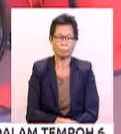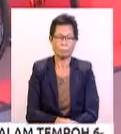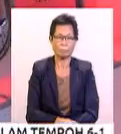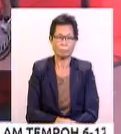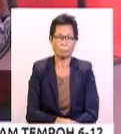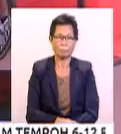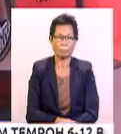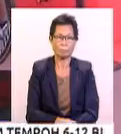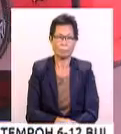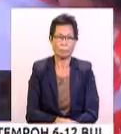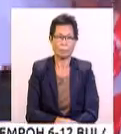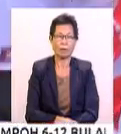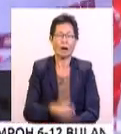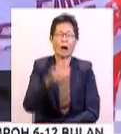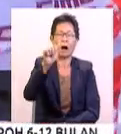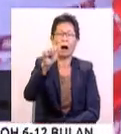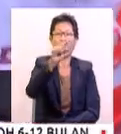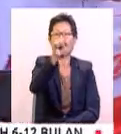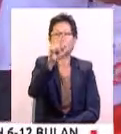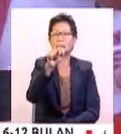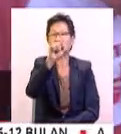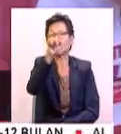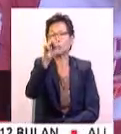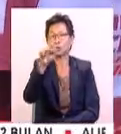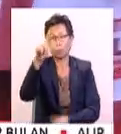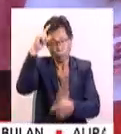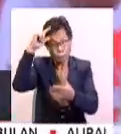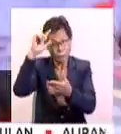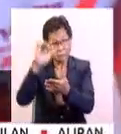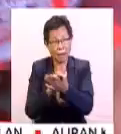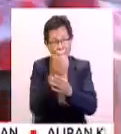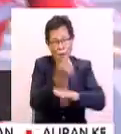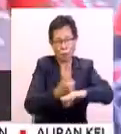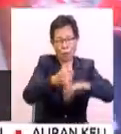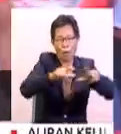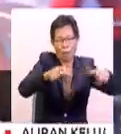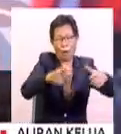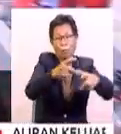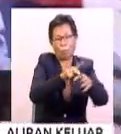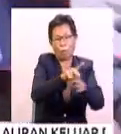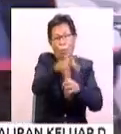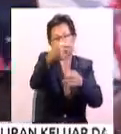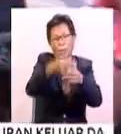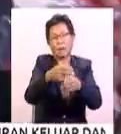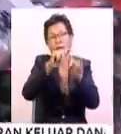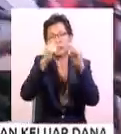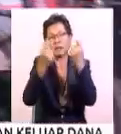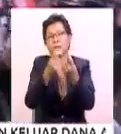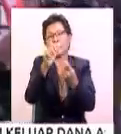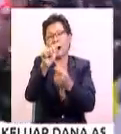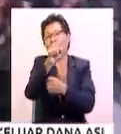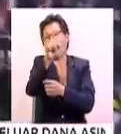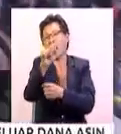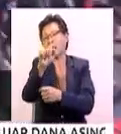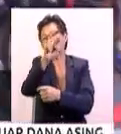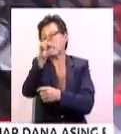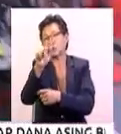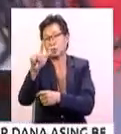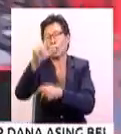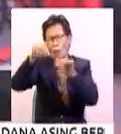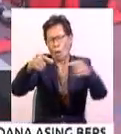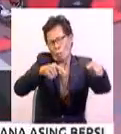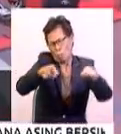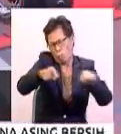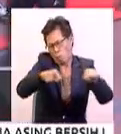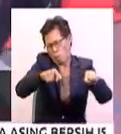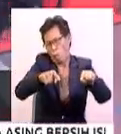improve. Sementara itu, The Pocket Rocketman percaya penubuhan pasukan profesional yang diberi nama Team Azizul mampu menyaingi pasukan